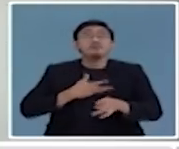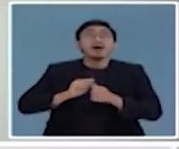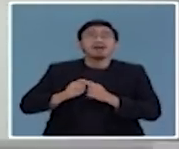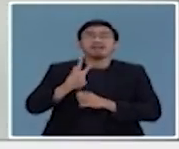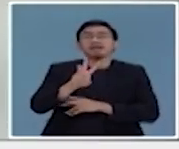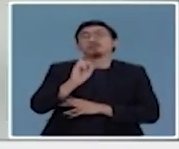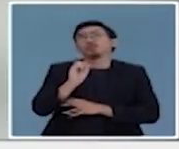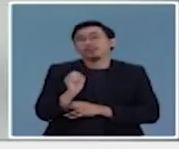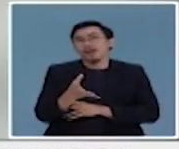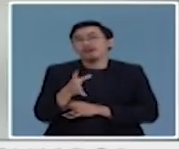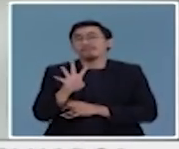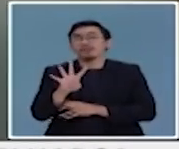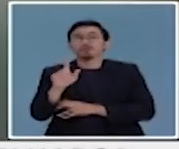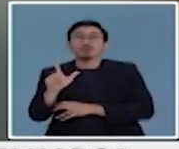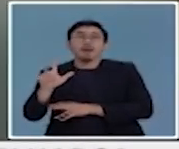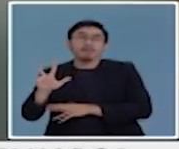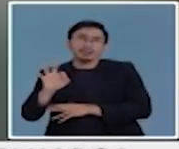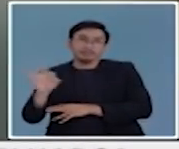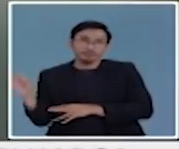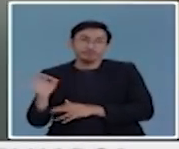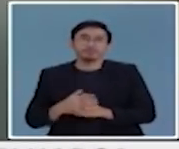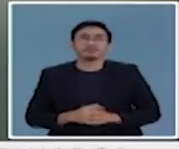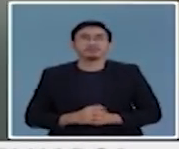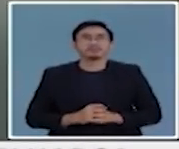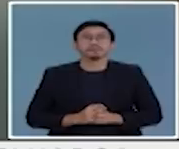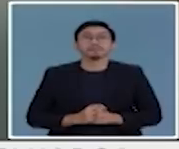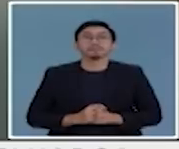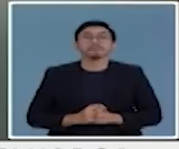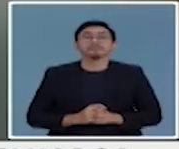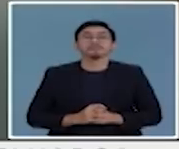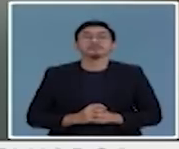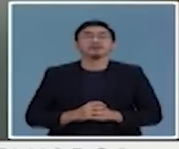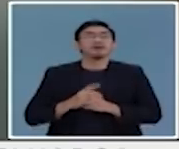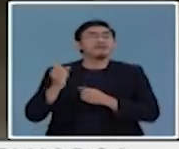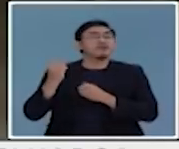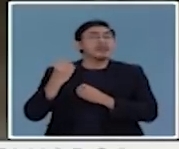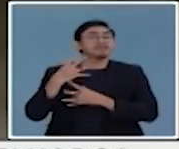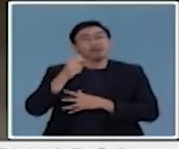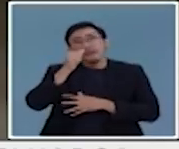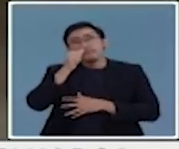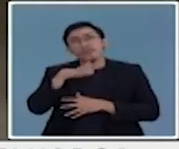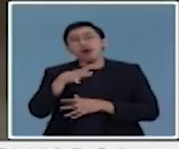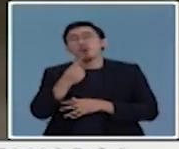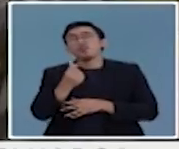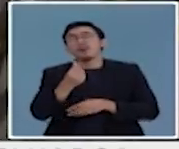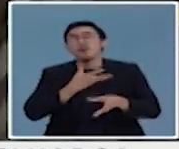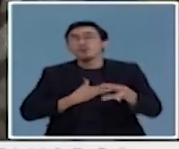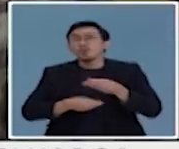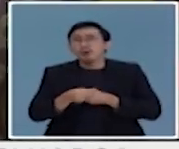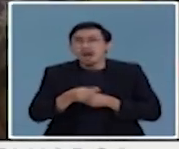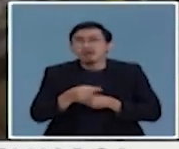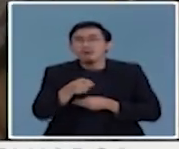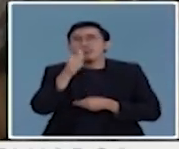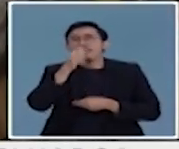3.480.000. Nah, Mas Saiful, ini kan kabarnya sempat ditolak oleh bank. Apa alasan bank menolak Mas untuk menyetorkan uang itu, Mas?